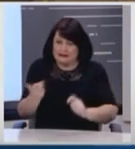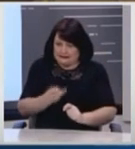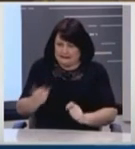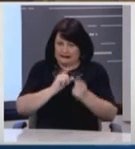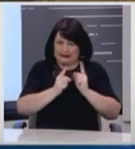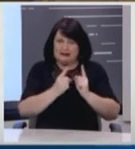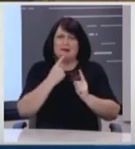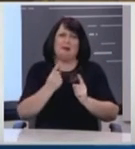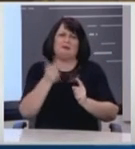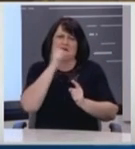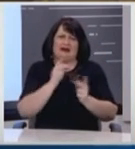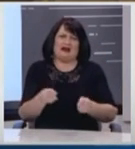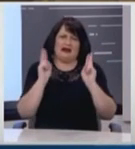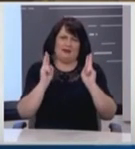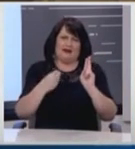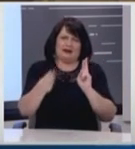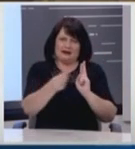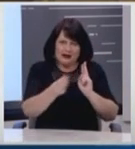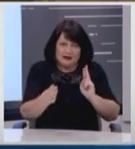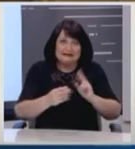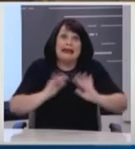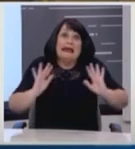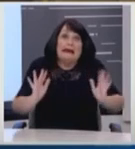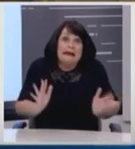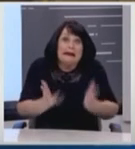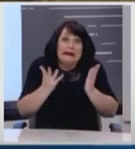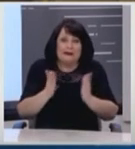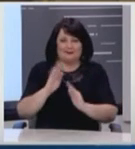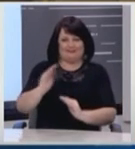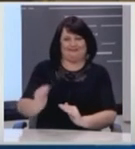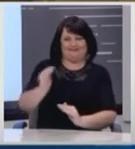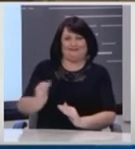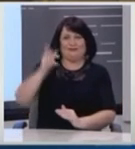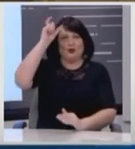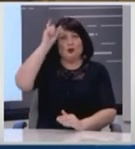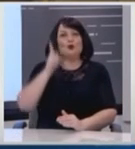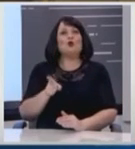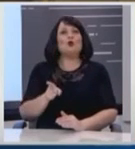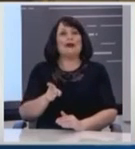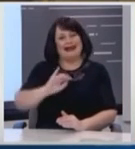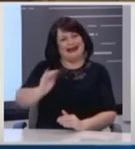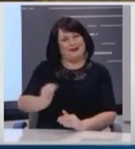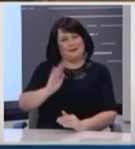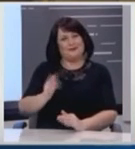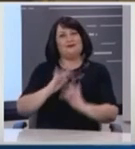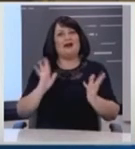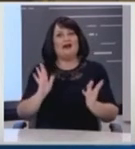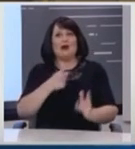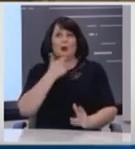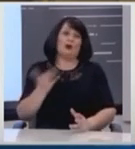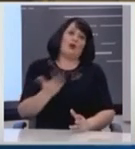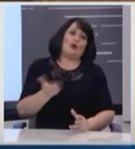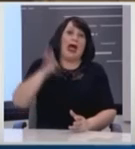περιπτώσεις φρούδες ελπίδες πως είτε καλοπιάνοντας την Τουρκία, είτε φωνάζοντας το χωροφύλακα